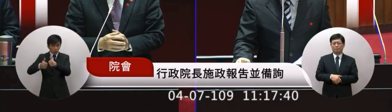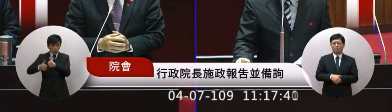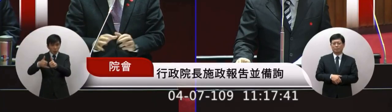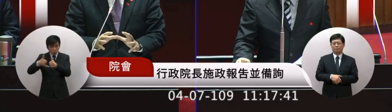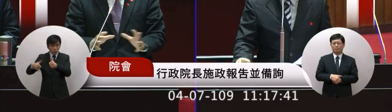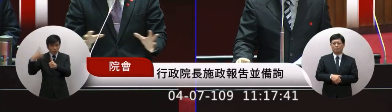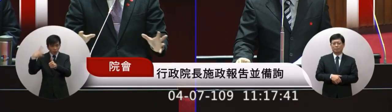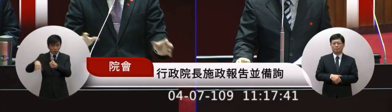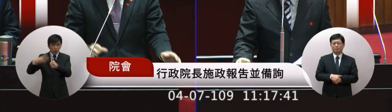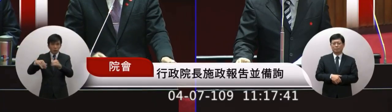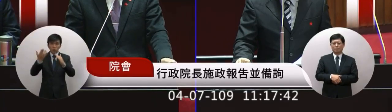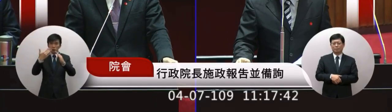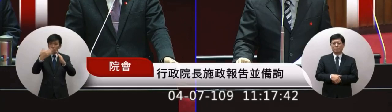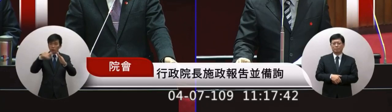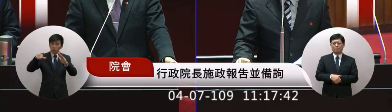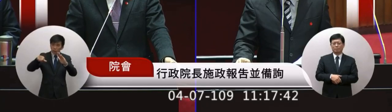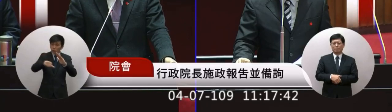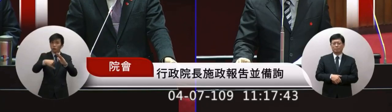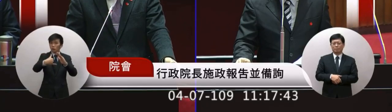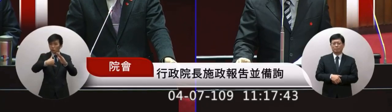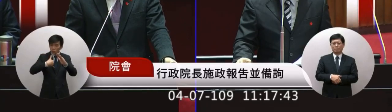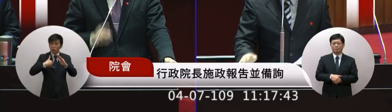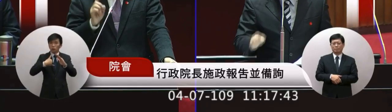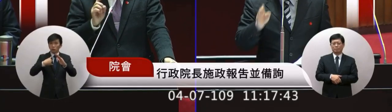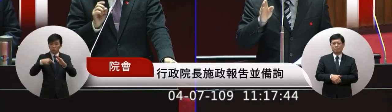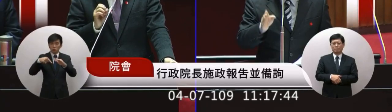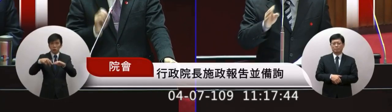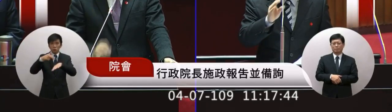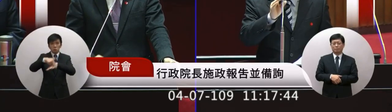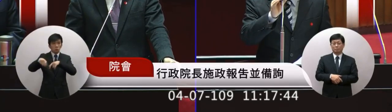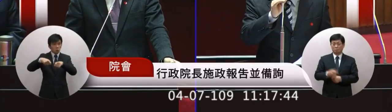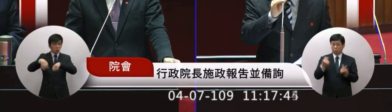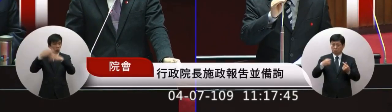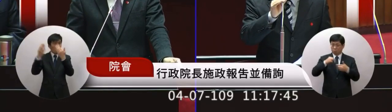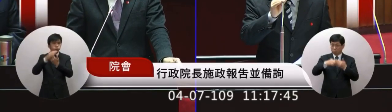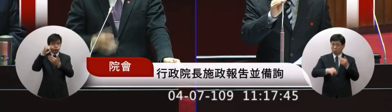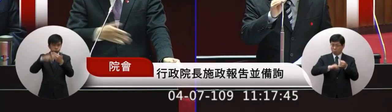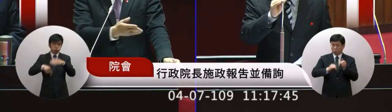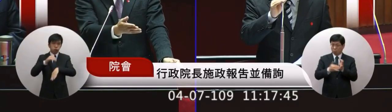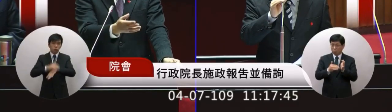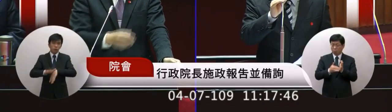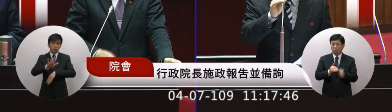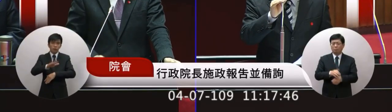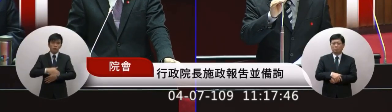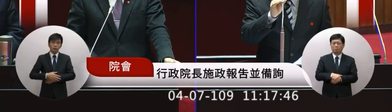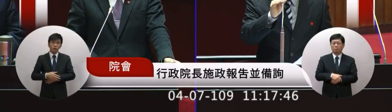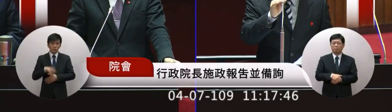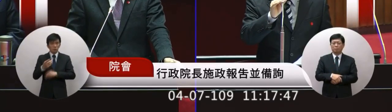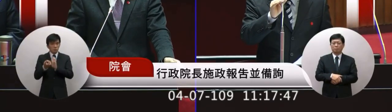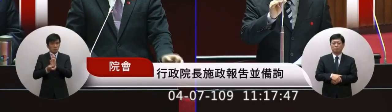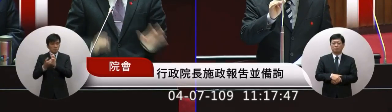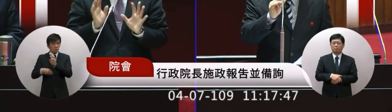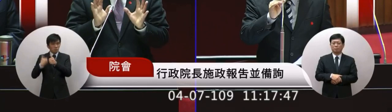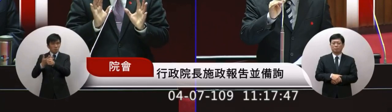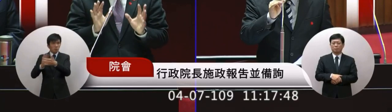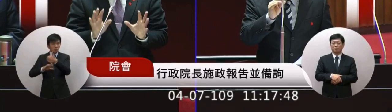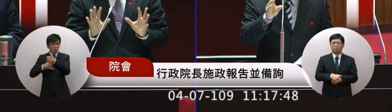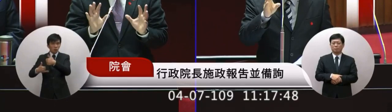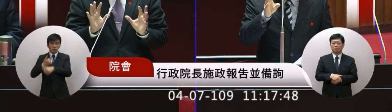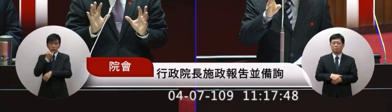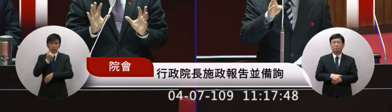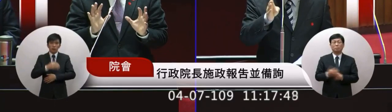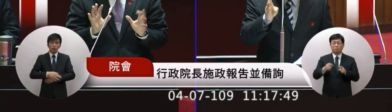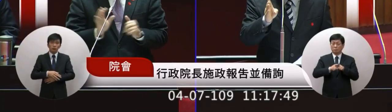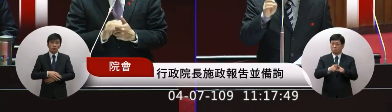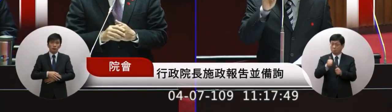出的动线啊，其实是有一个这样的规范， 有相关的规范，对不对？ 对对对，我想这个详细可以给委员来做，因为每个